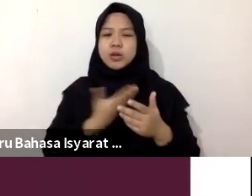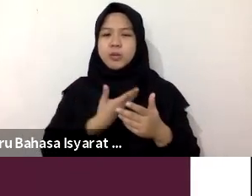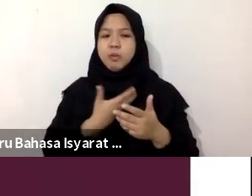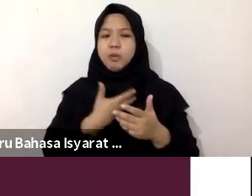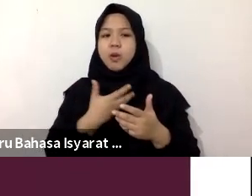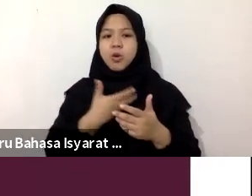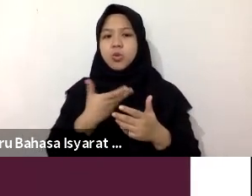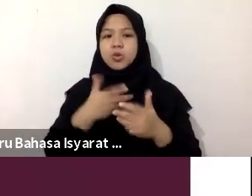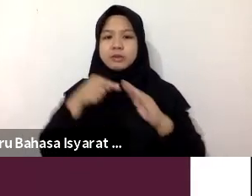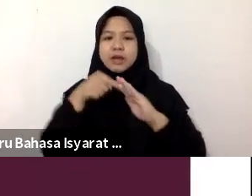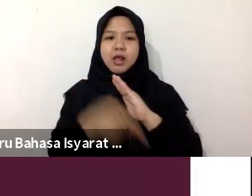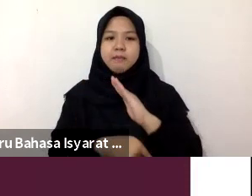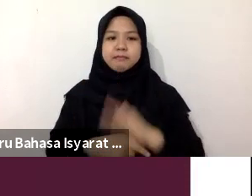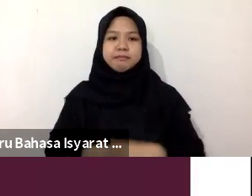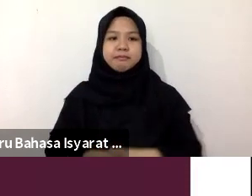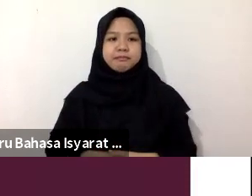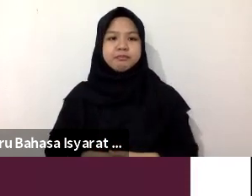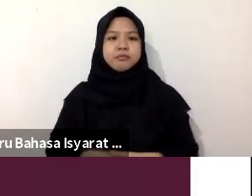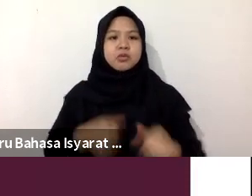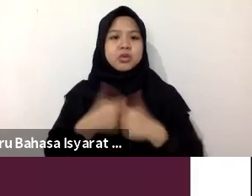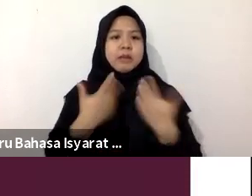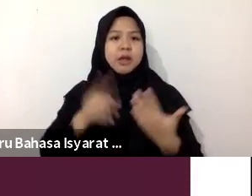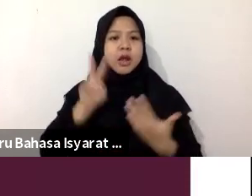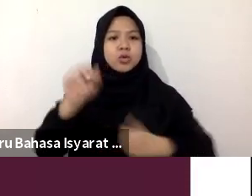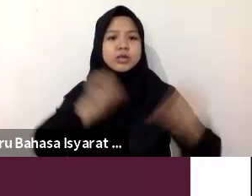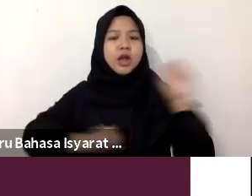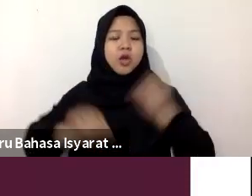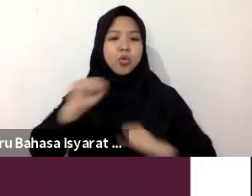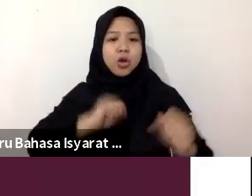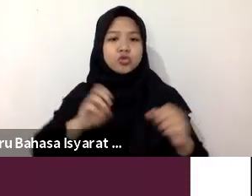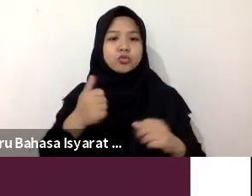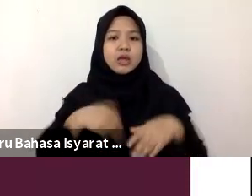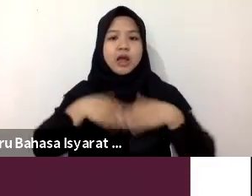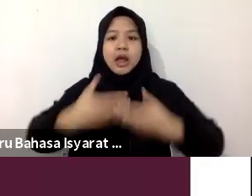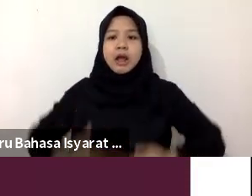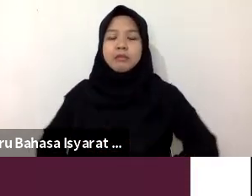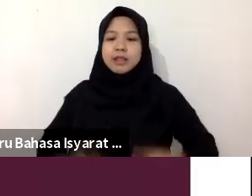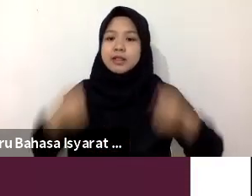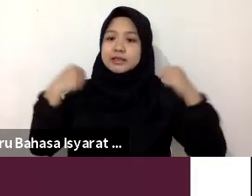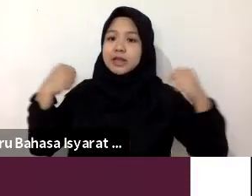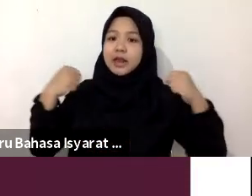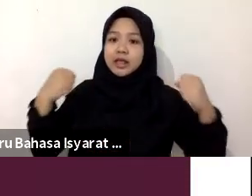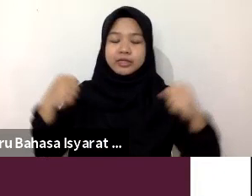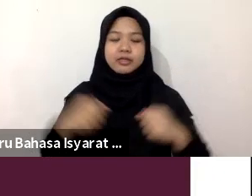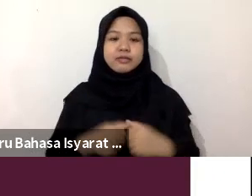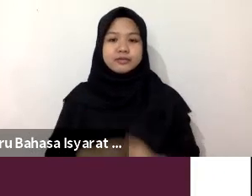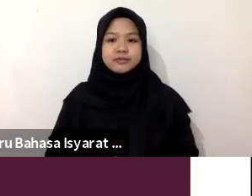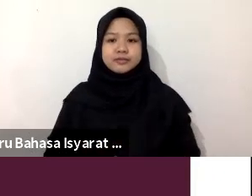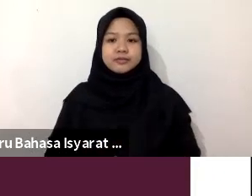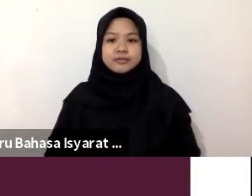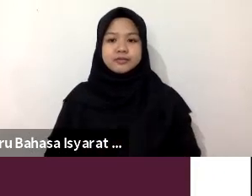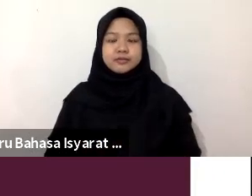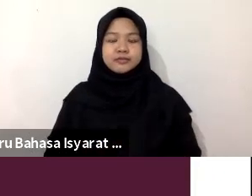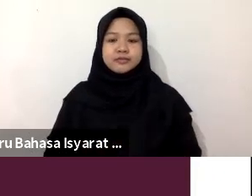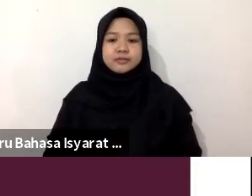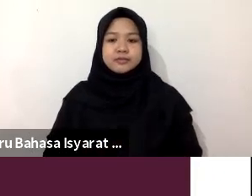jalan. Jadi apa sih yang harus dilakukan agar kehamilannya menjadi sehat di masa seperti ini?